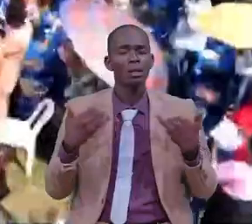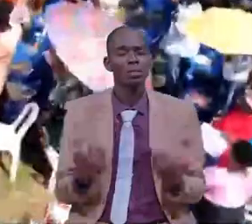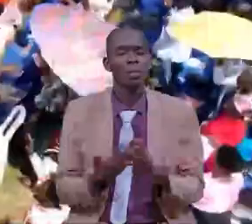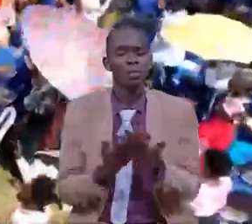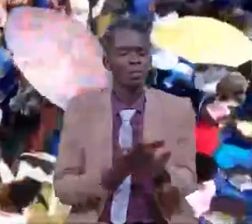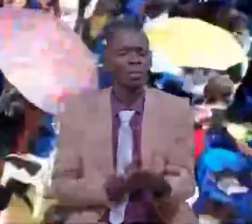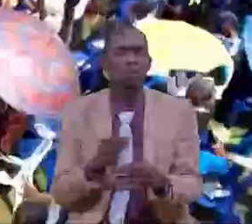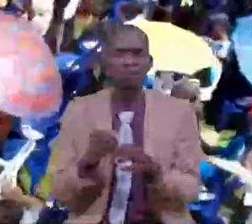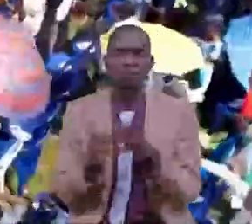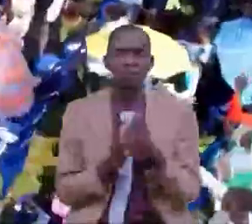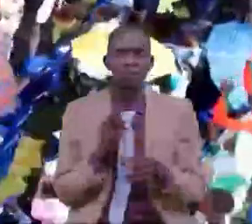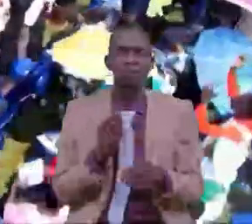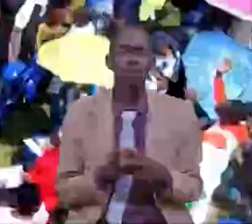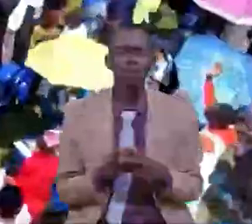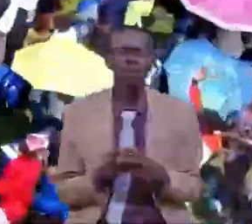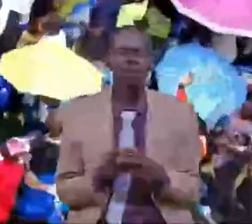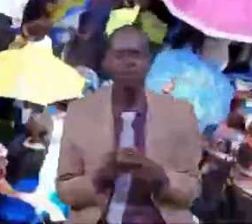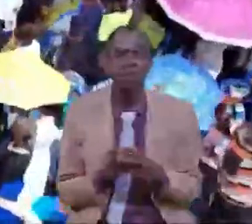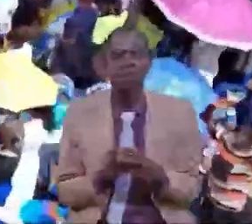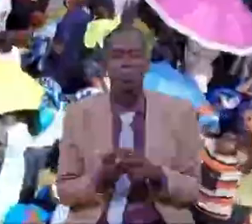matin au nom de Jésus.